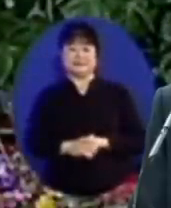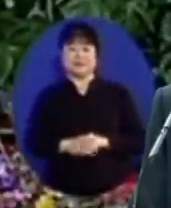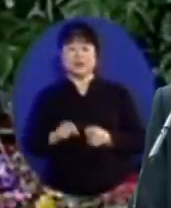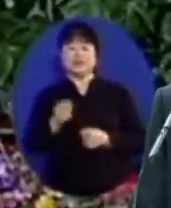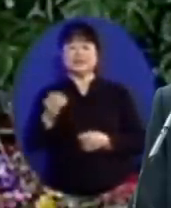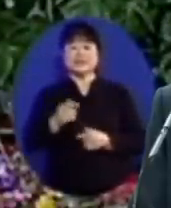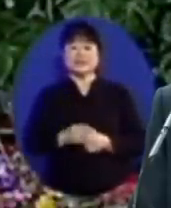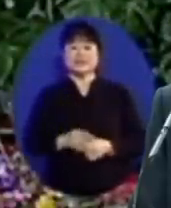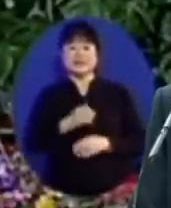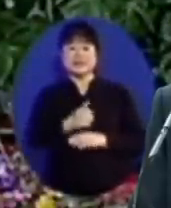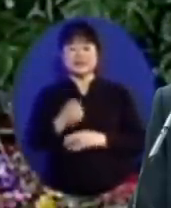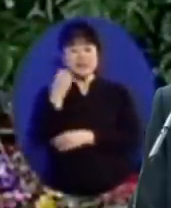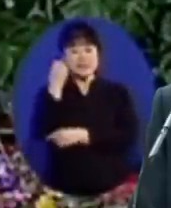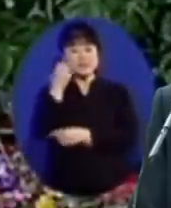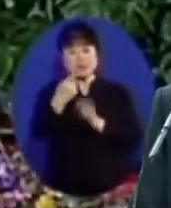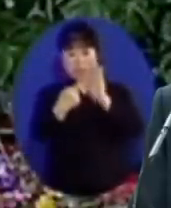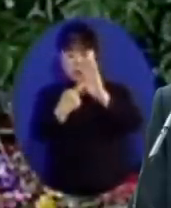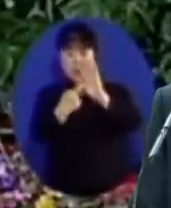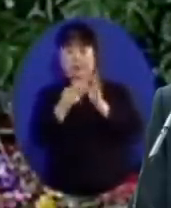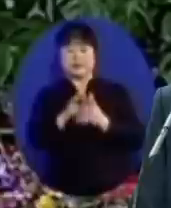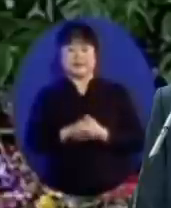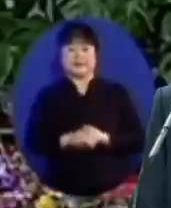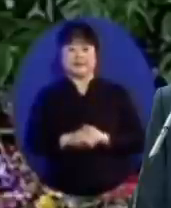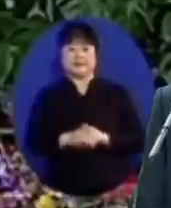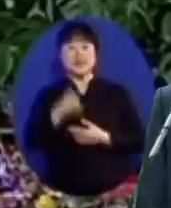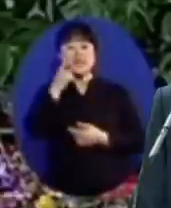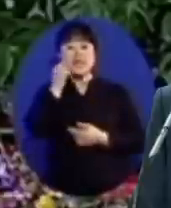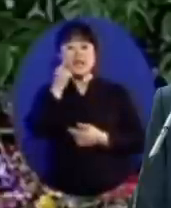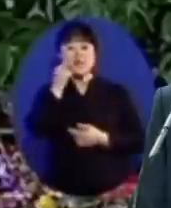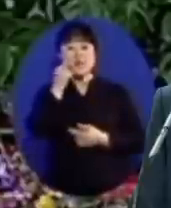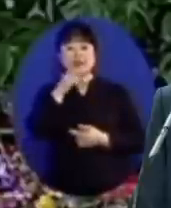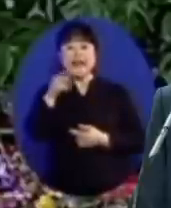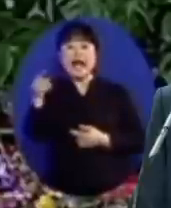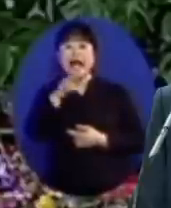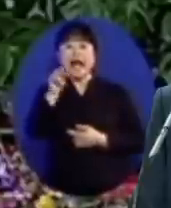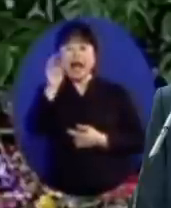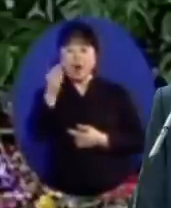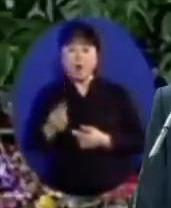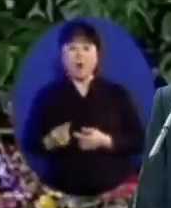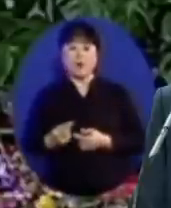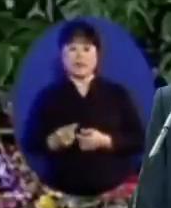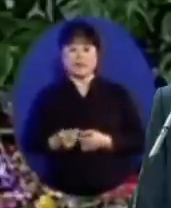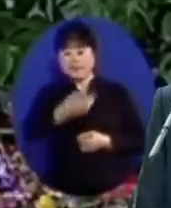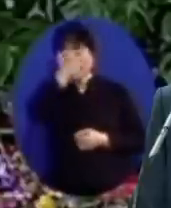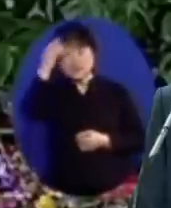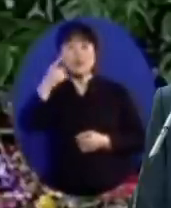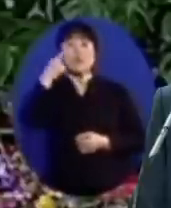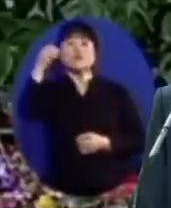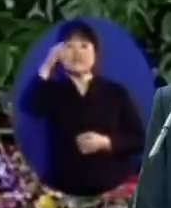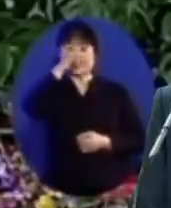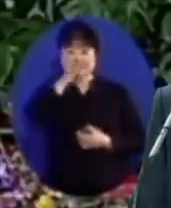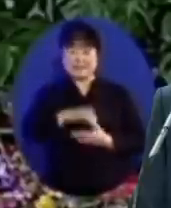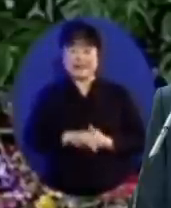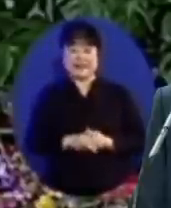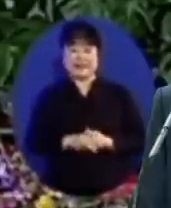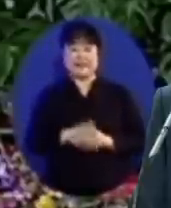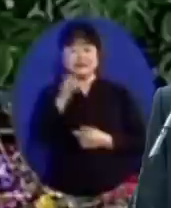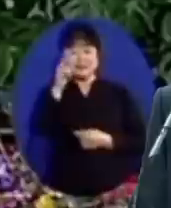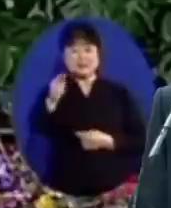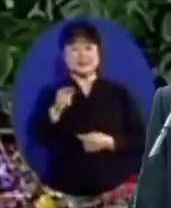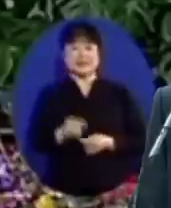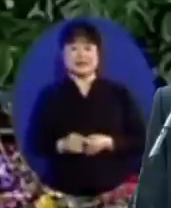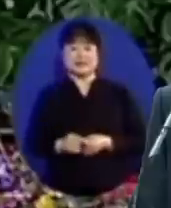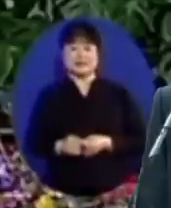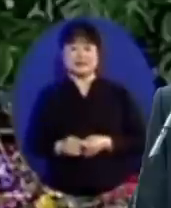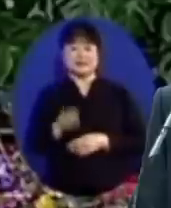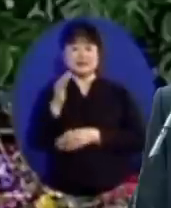오래전에 크리스천 투데이에 실렸던 이야기가 나옵니다. 일본에 나가오 마키라는 젊은 목사가 있었는데 그가 목사가